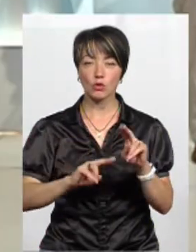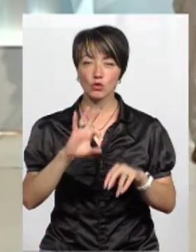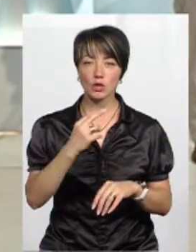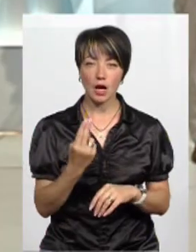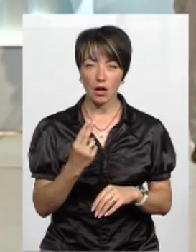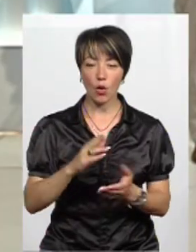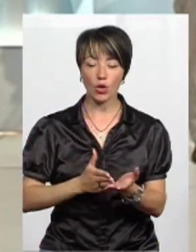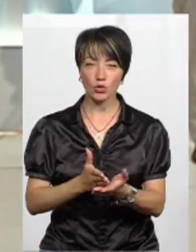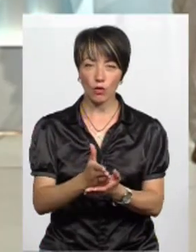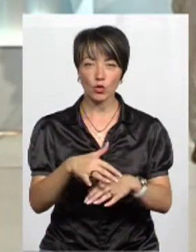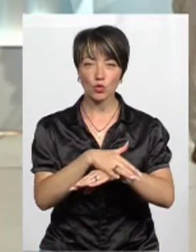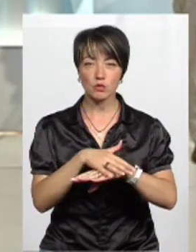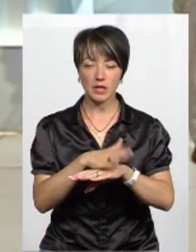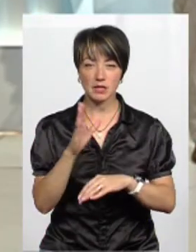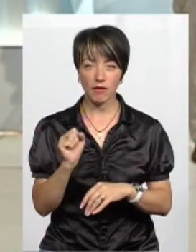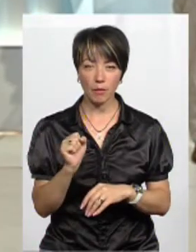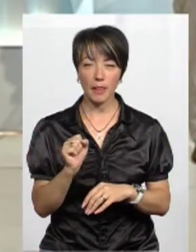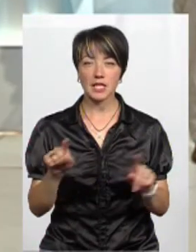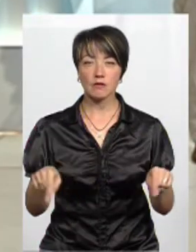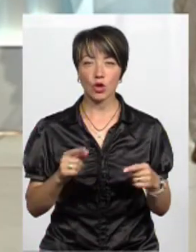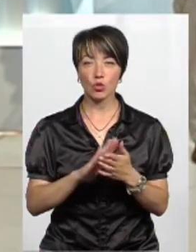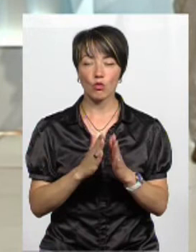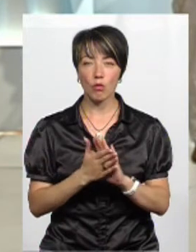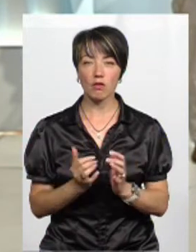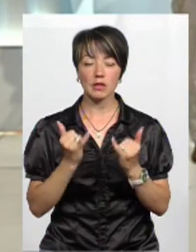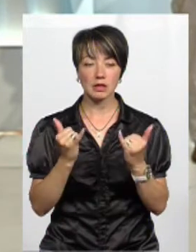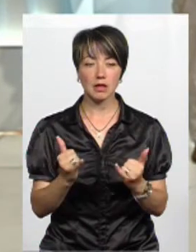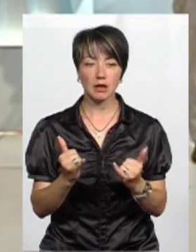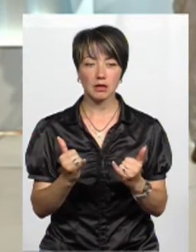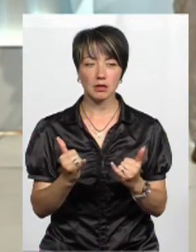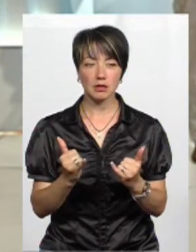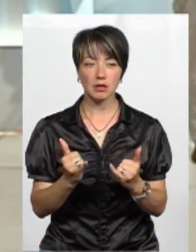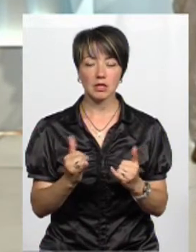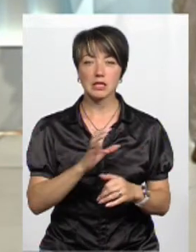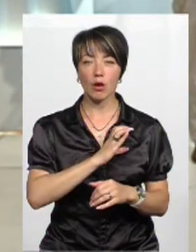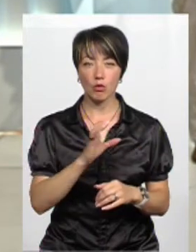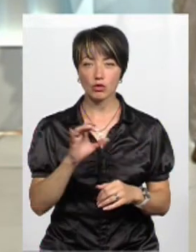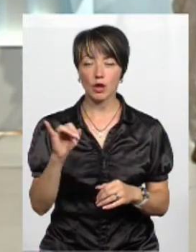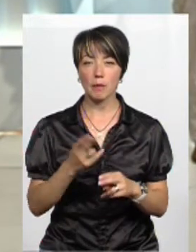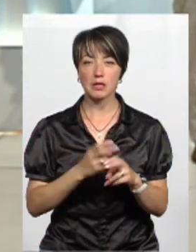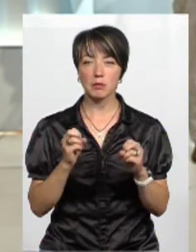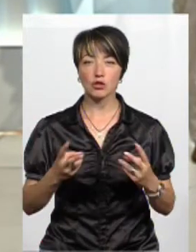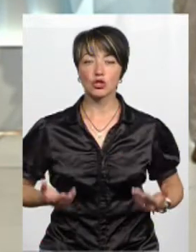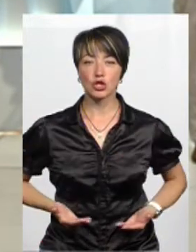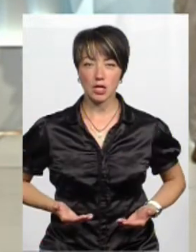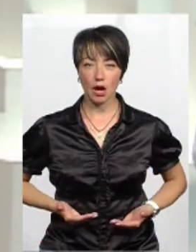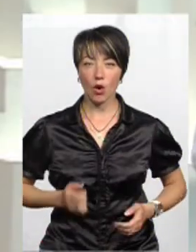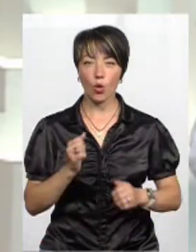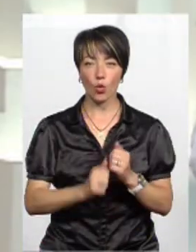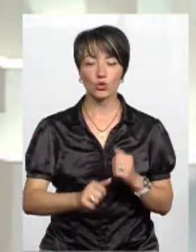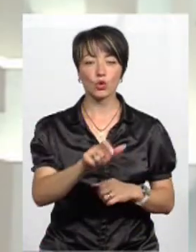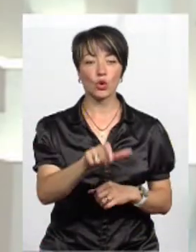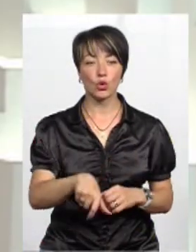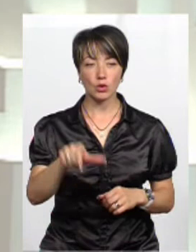соціально орієнтованого суспільства. Створити умови для заможного та безпечного життя